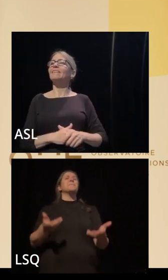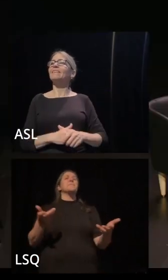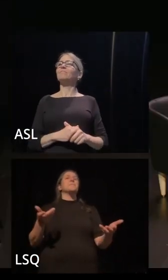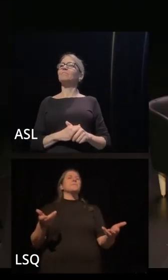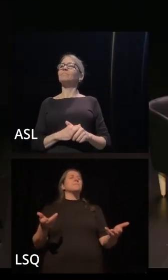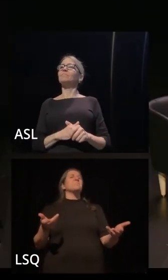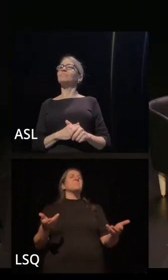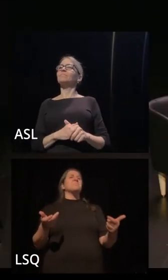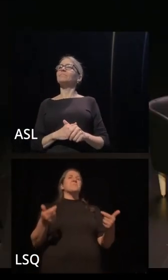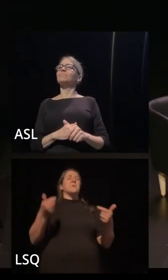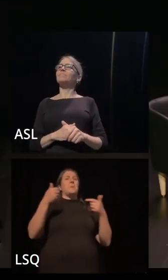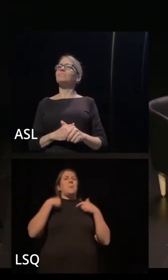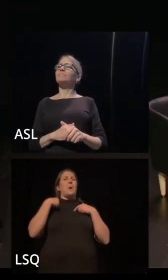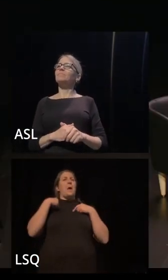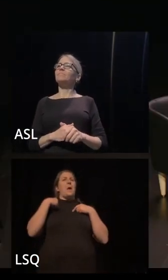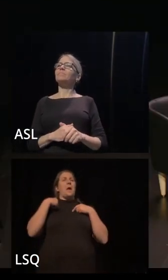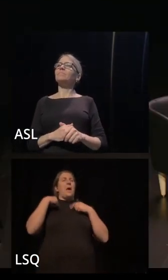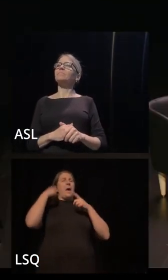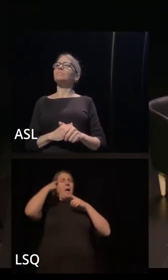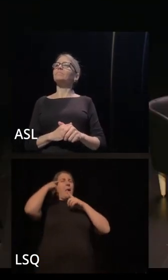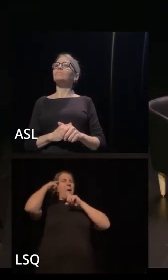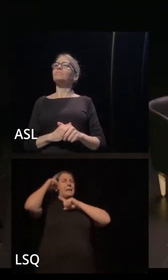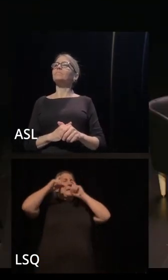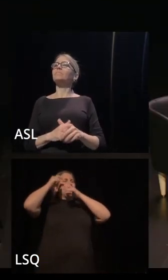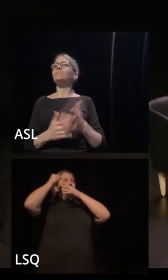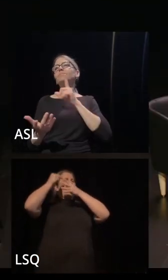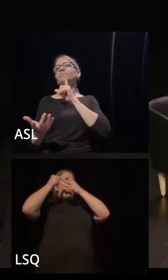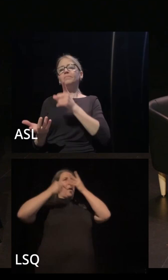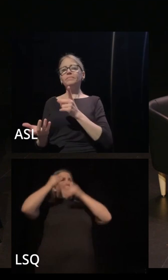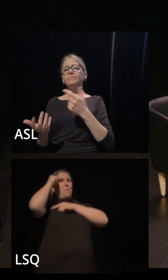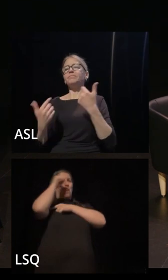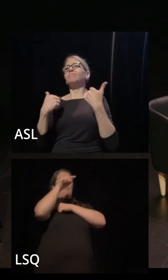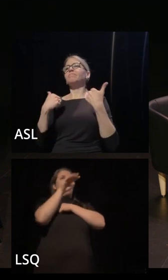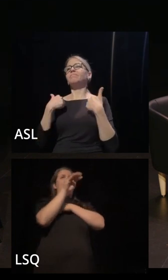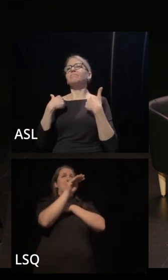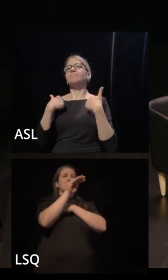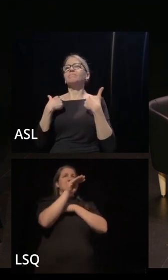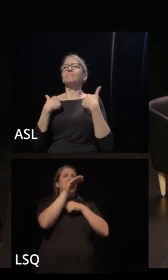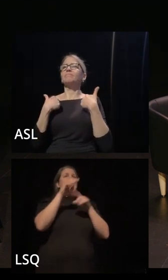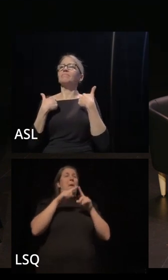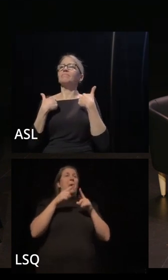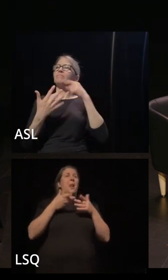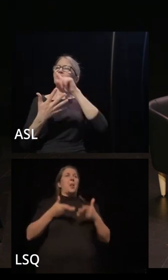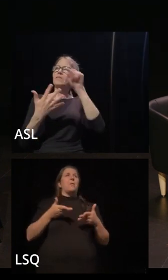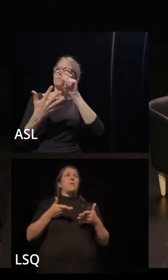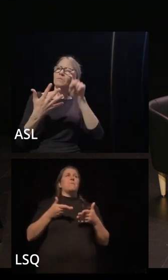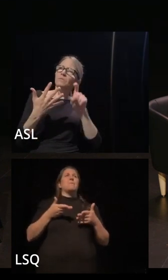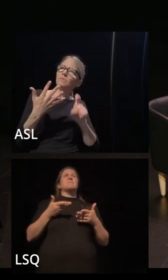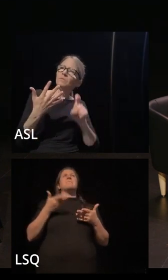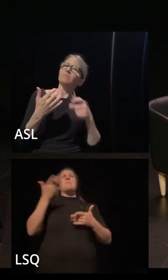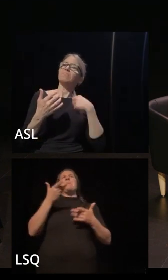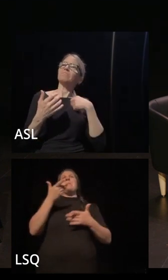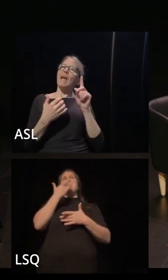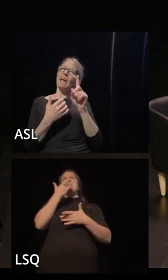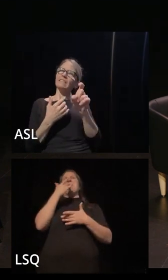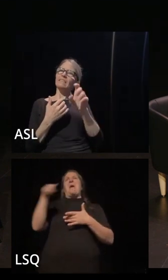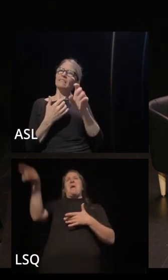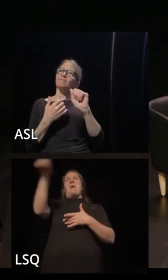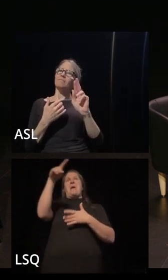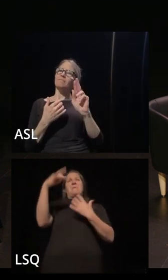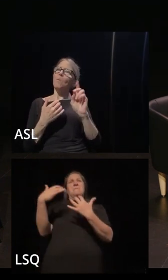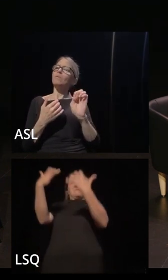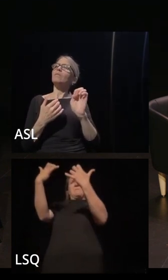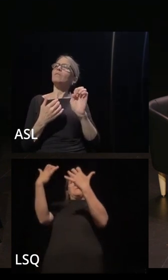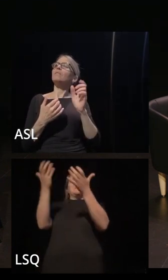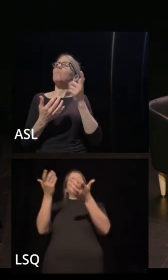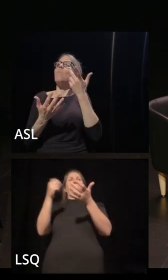En fait, j'avais plusieurs questions pour Maude, mais là, peut-être une question du public avant la mienne,